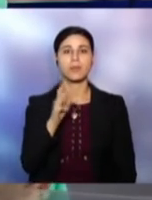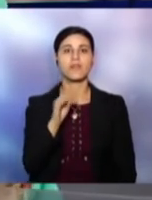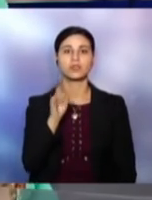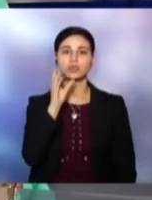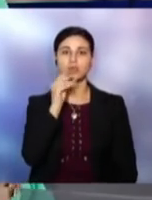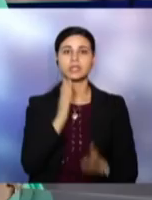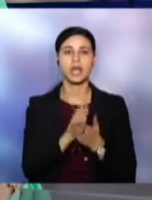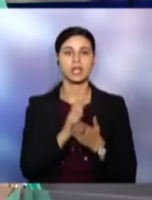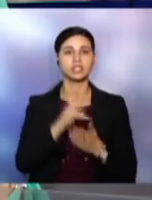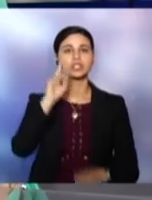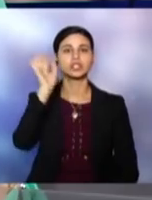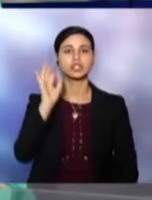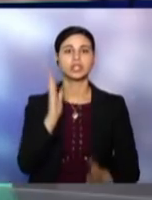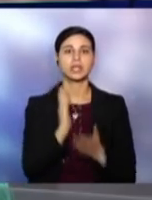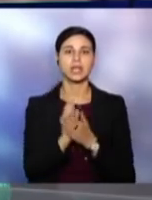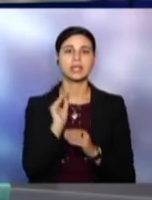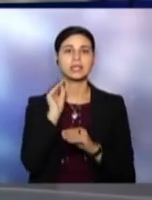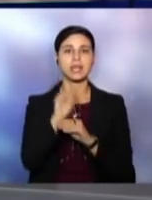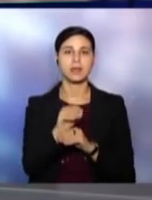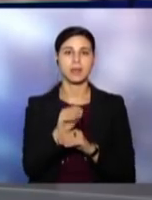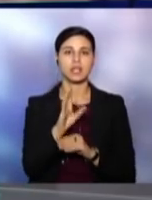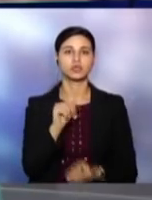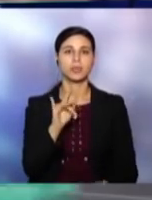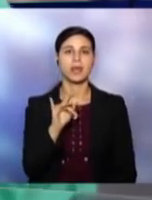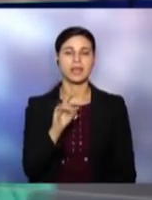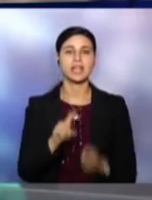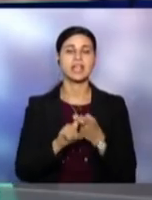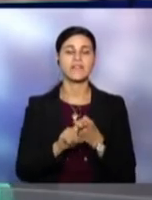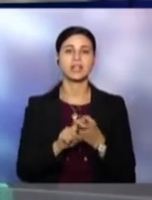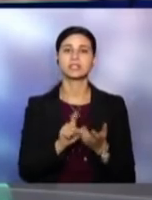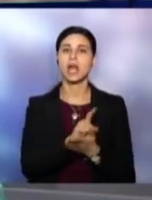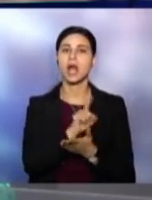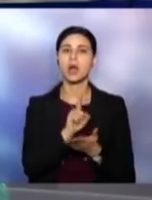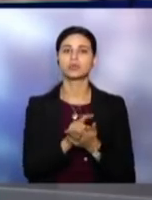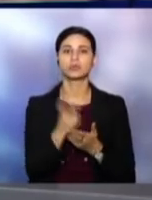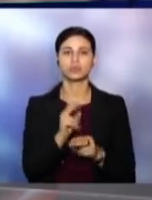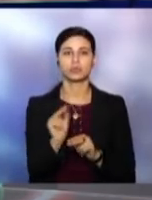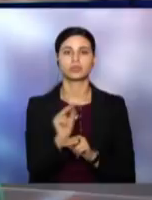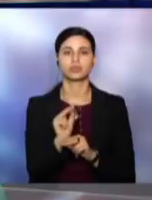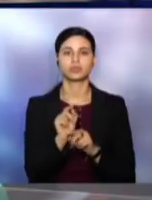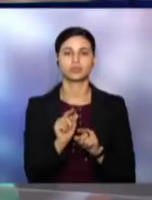როდესაც არის ხშირად არის სუპერ ინფექცია, ანტიბიოტიკო თერაპია არის აუცილებელი